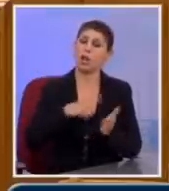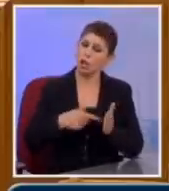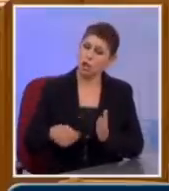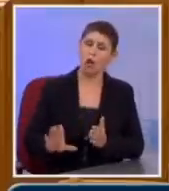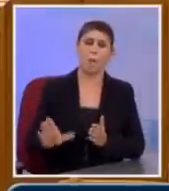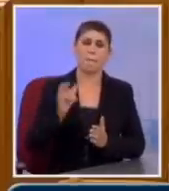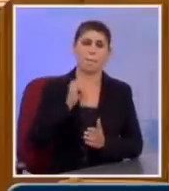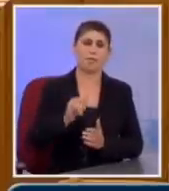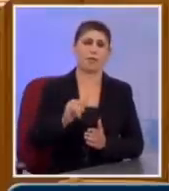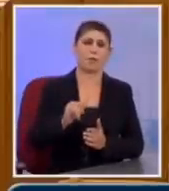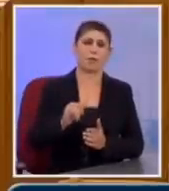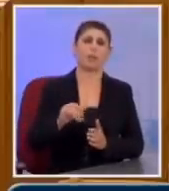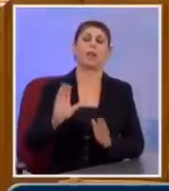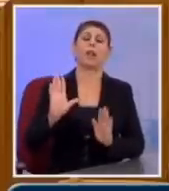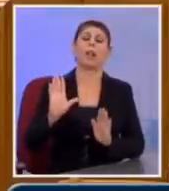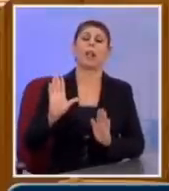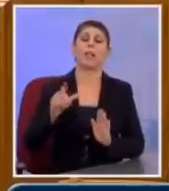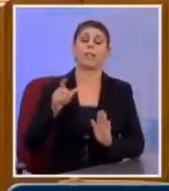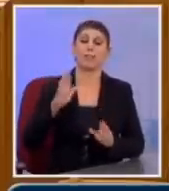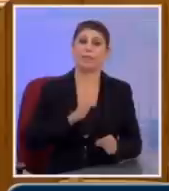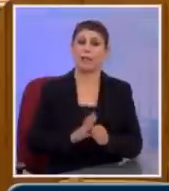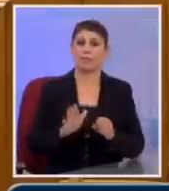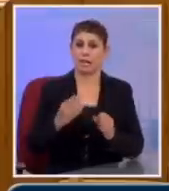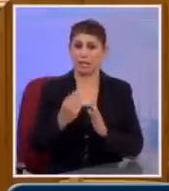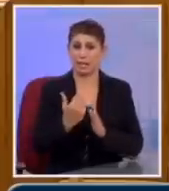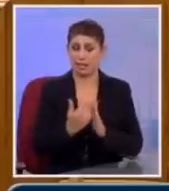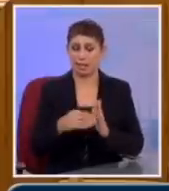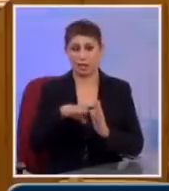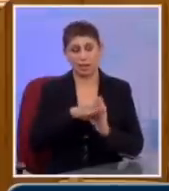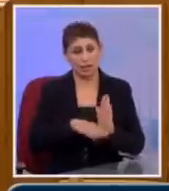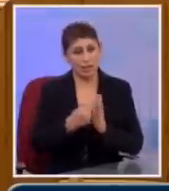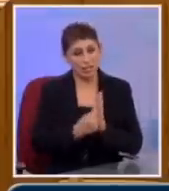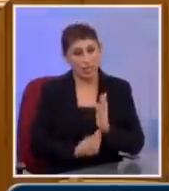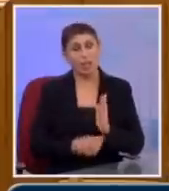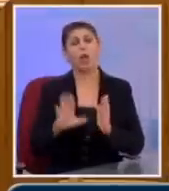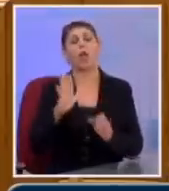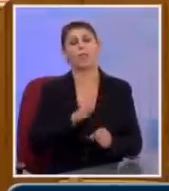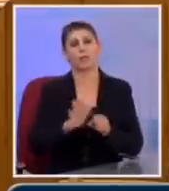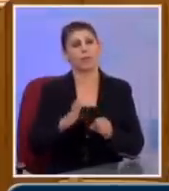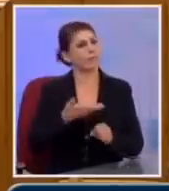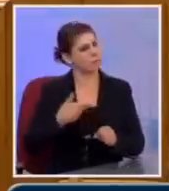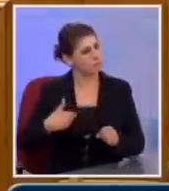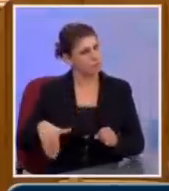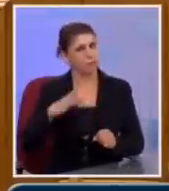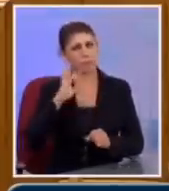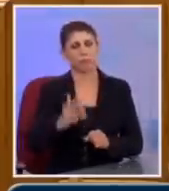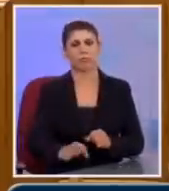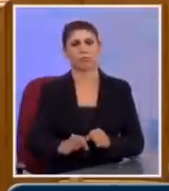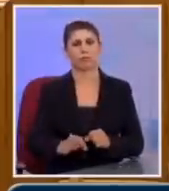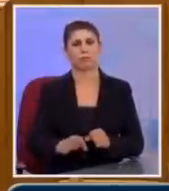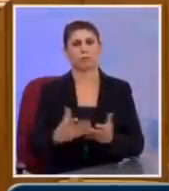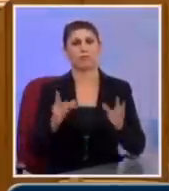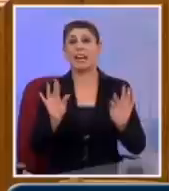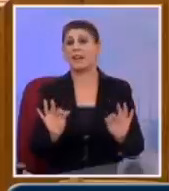χώρα, δεν θεωρείται επαρκές κριτήριο για να πάρει την ηθαγένεια, εμείς οδηγηθήκαμε στην